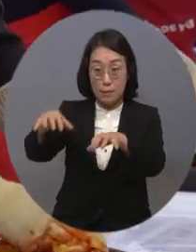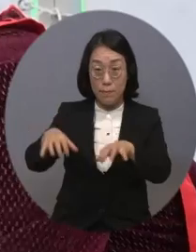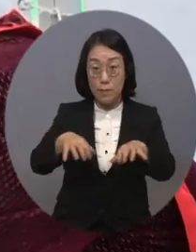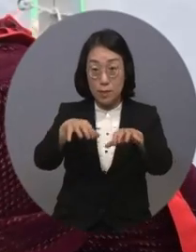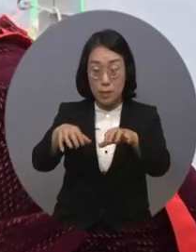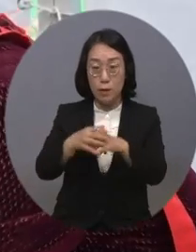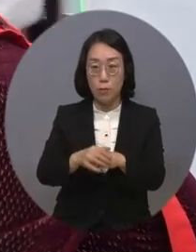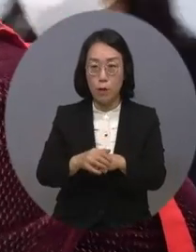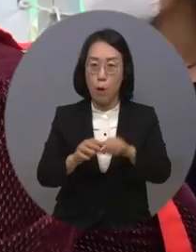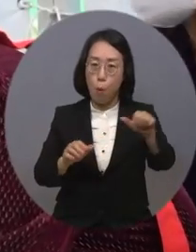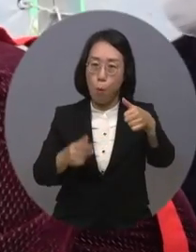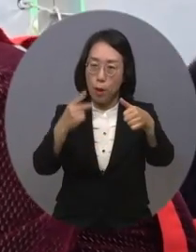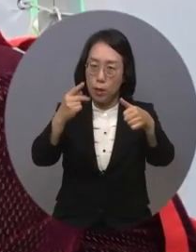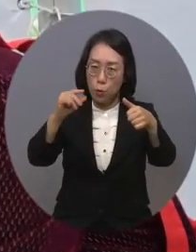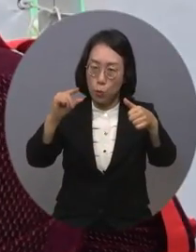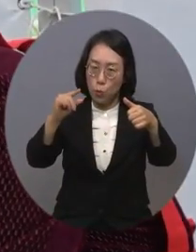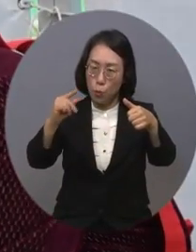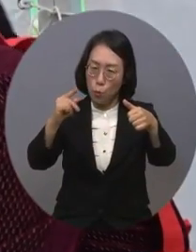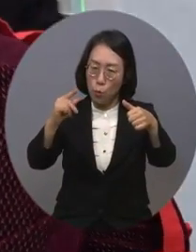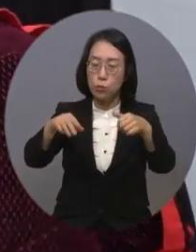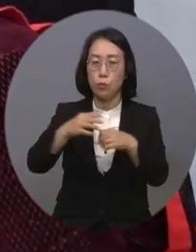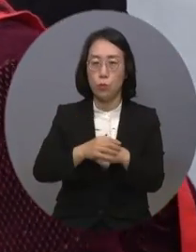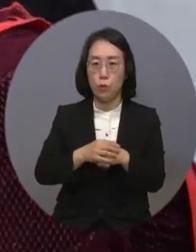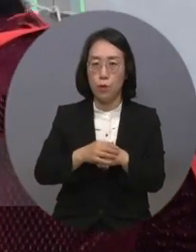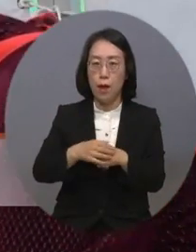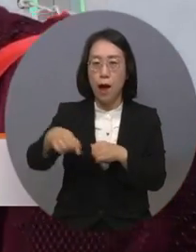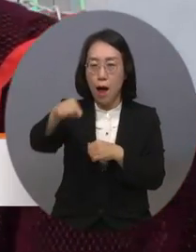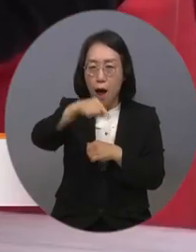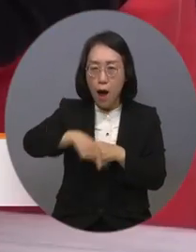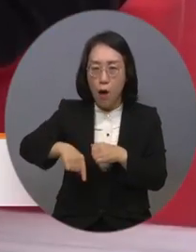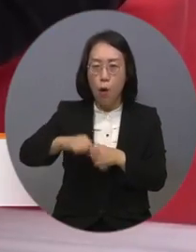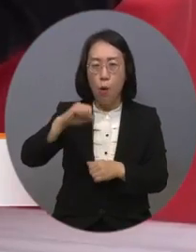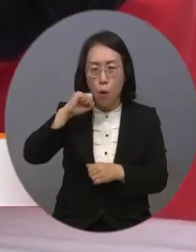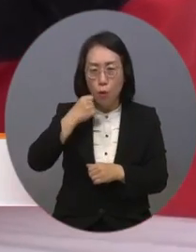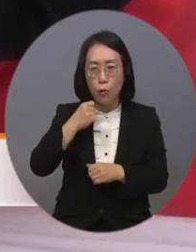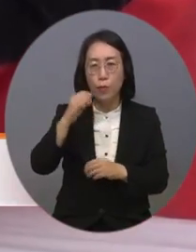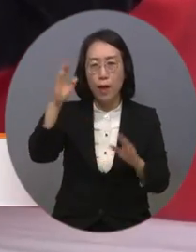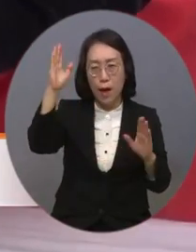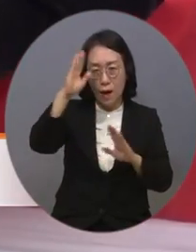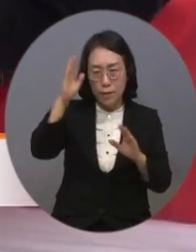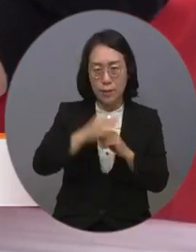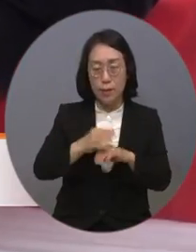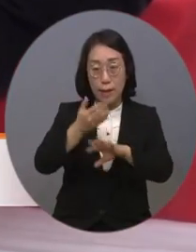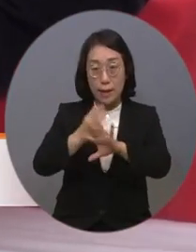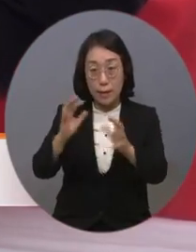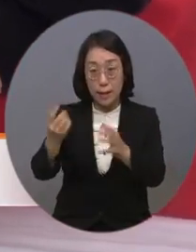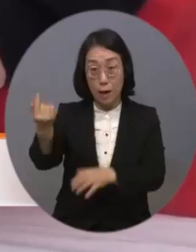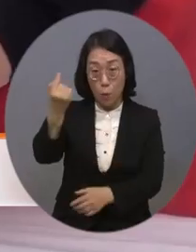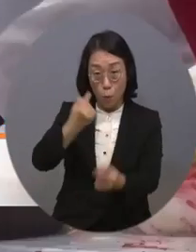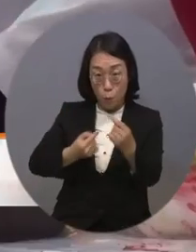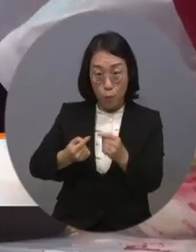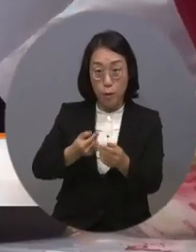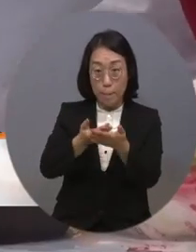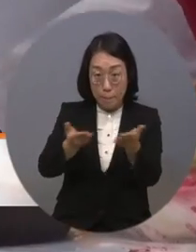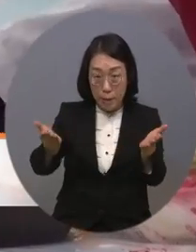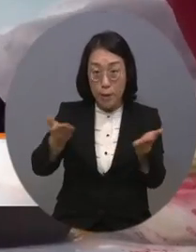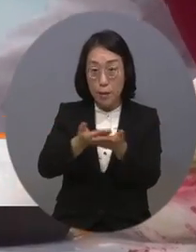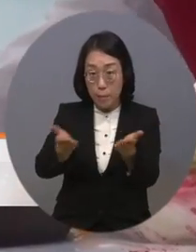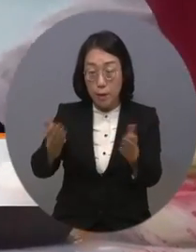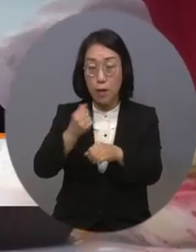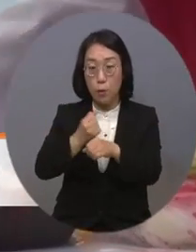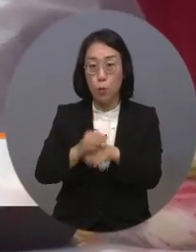중 500kg은 군장대 교내 어려운 학생들과 유학생들에게 나눔으로,